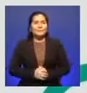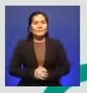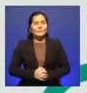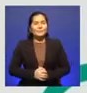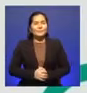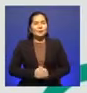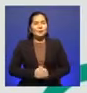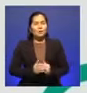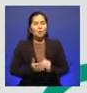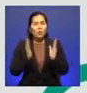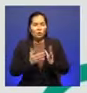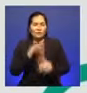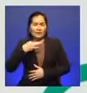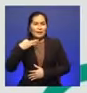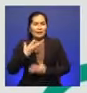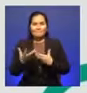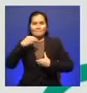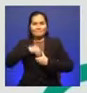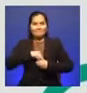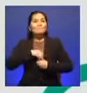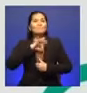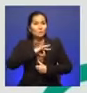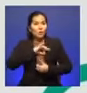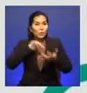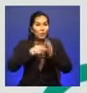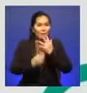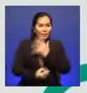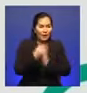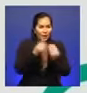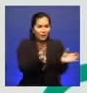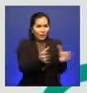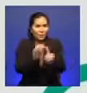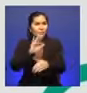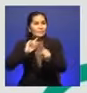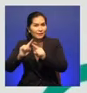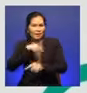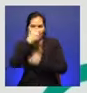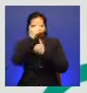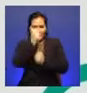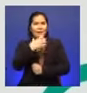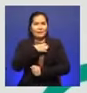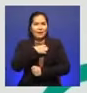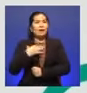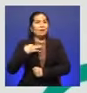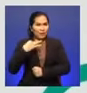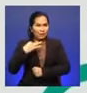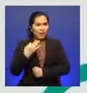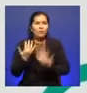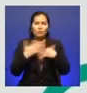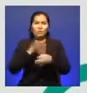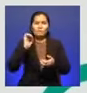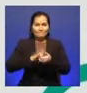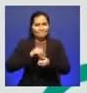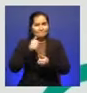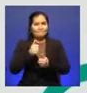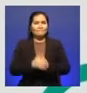านะครับก็เป็นการเปิดโอกาสนะครับแล้วก็ให้กับทุกกลุ่มนะครับได้มีส่วนร่วมในการสร้างเป็นจิตอาสานะครับซึ่งจิตอาส